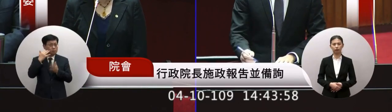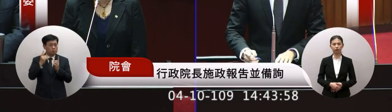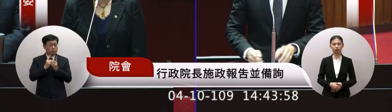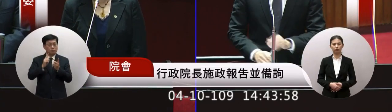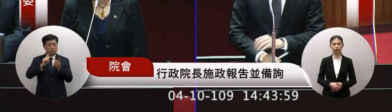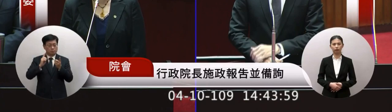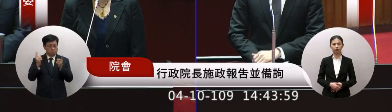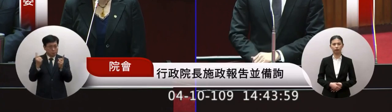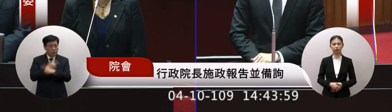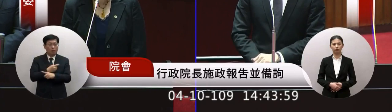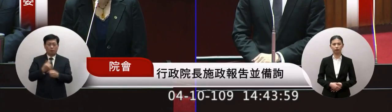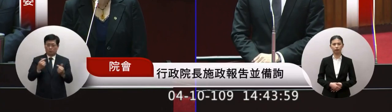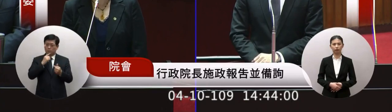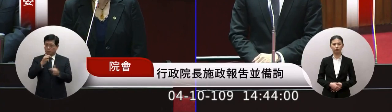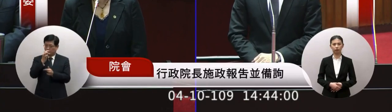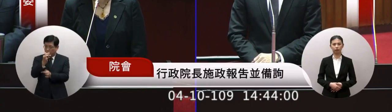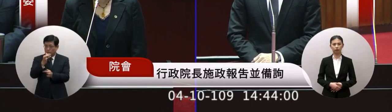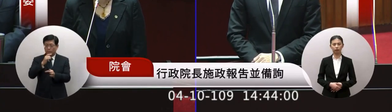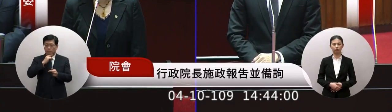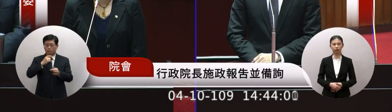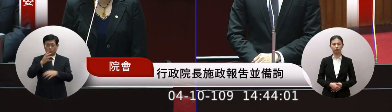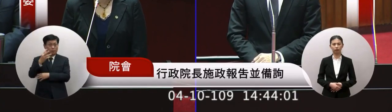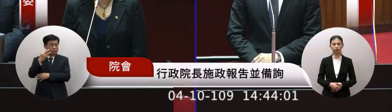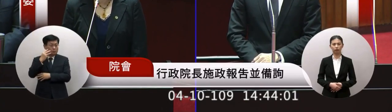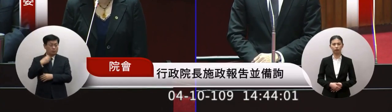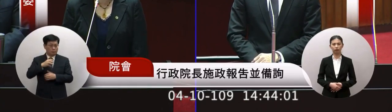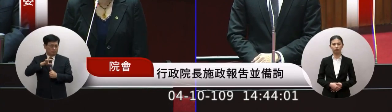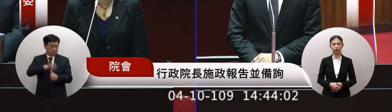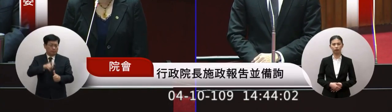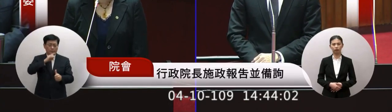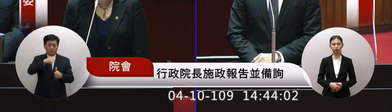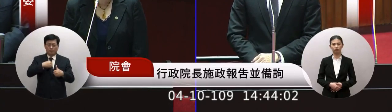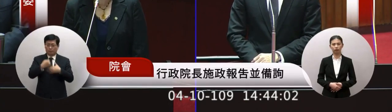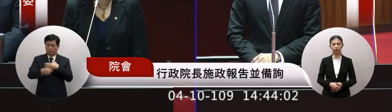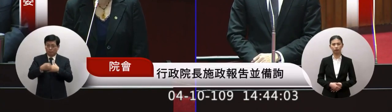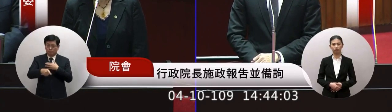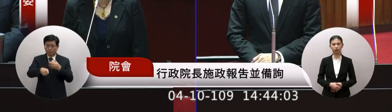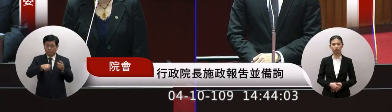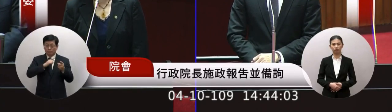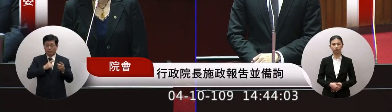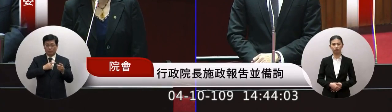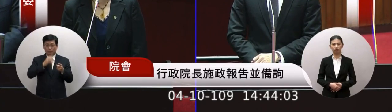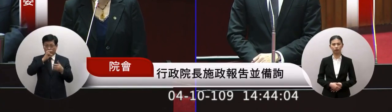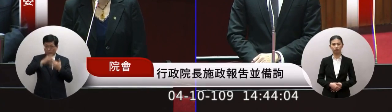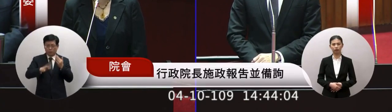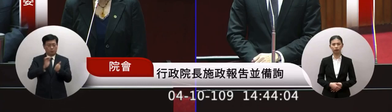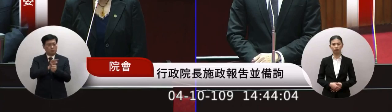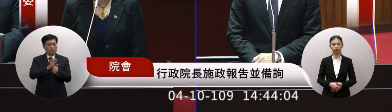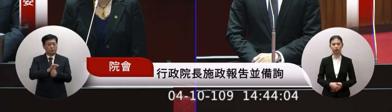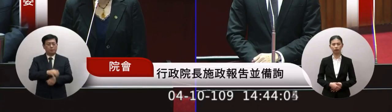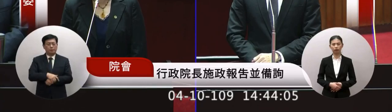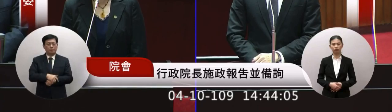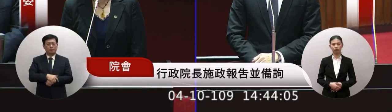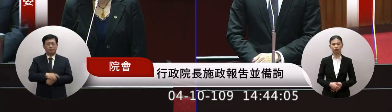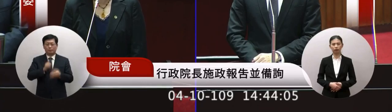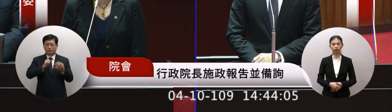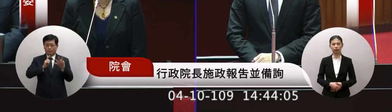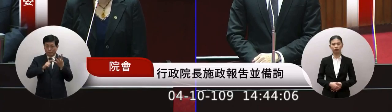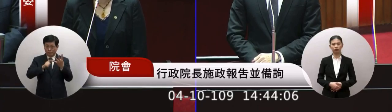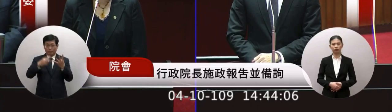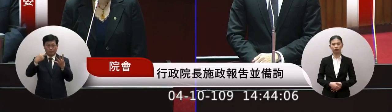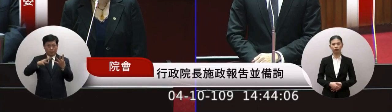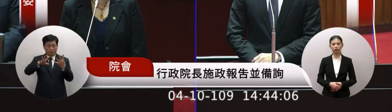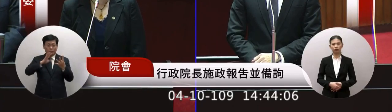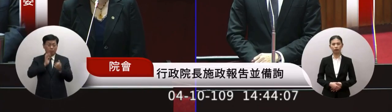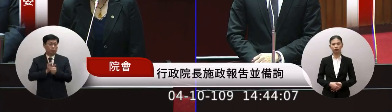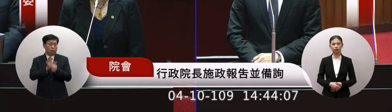要计划一个比较较完整的，甚至暴力创伤疗愈的这个机制吼，已经有帮助了吼。啊，上尾就是讲，阮有做